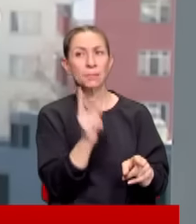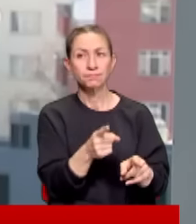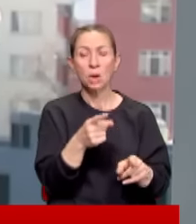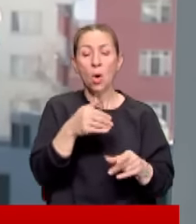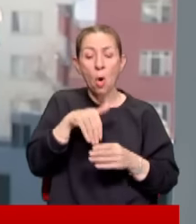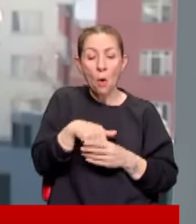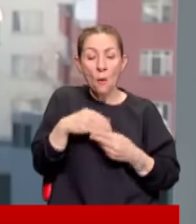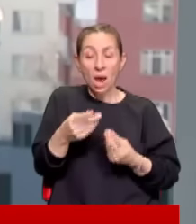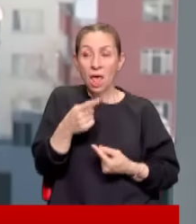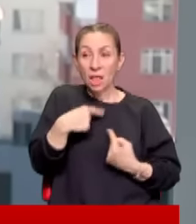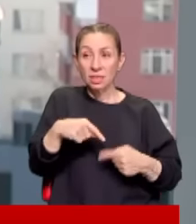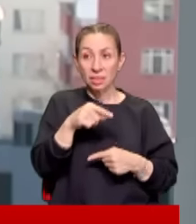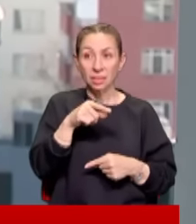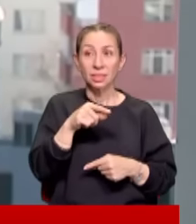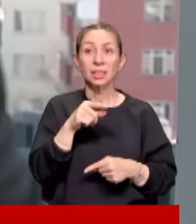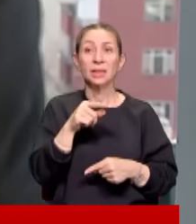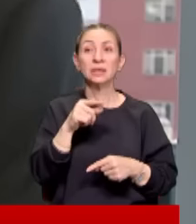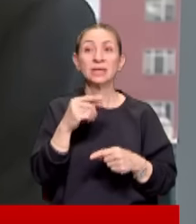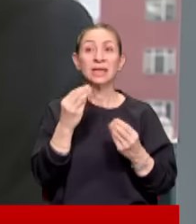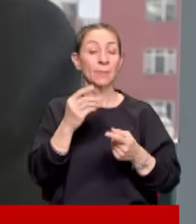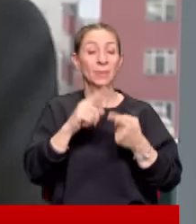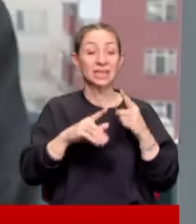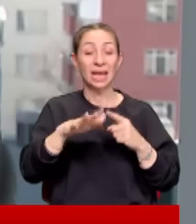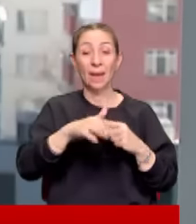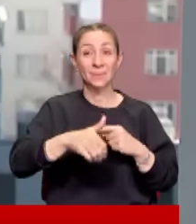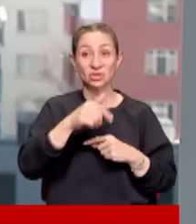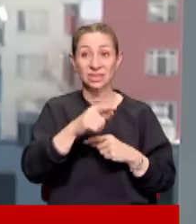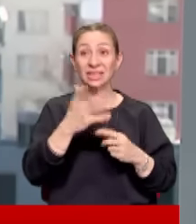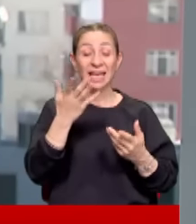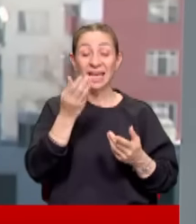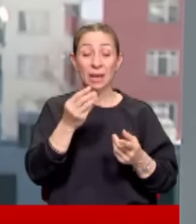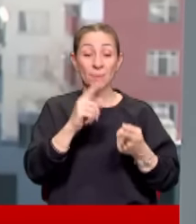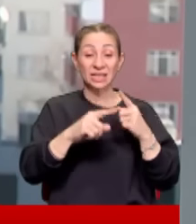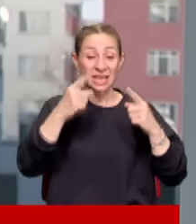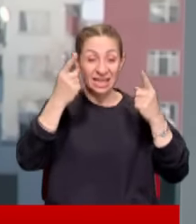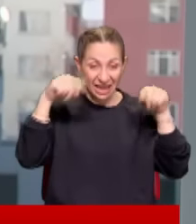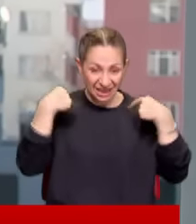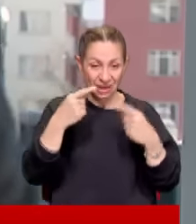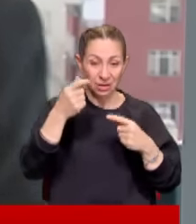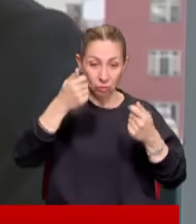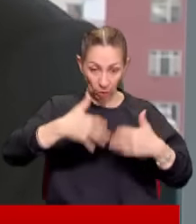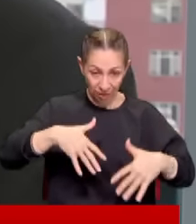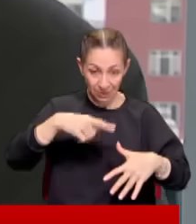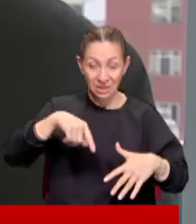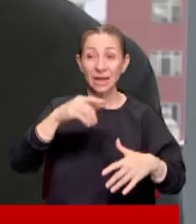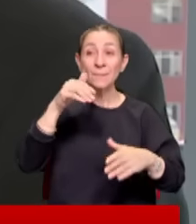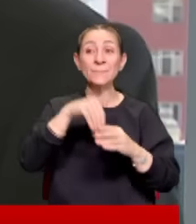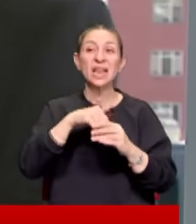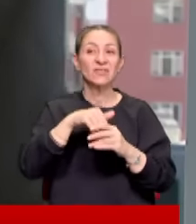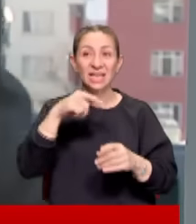bu dili ne İYİ Parti Genel Başkanı'nın, ne İYİ Parti'nin yetkili organlarının, ne İYİ Parti milletvekillerinin, ne İYİ